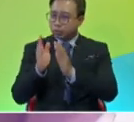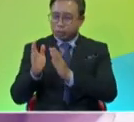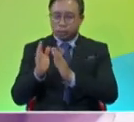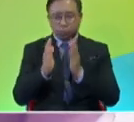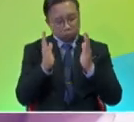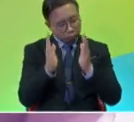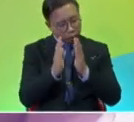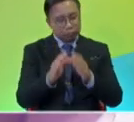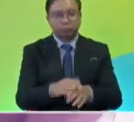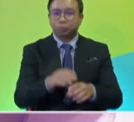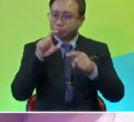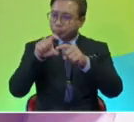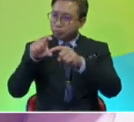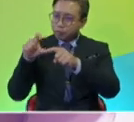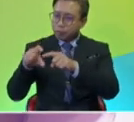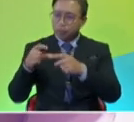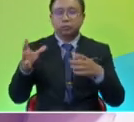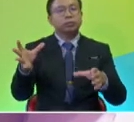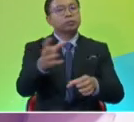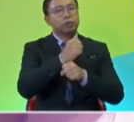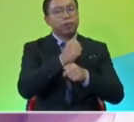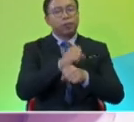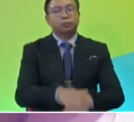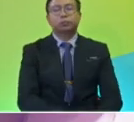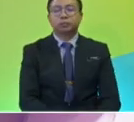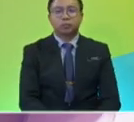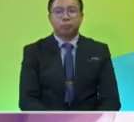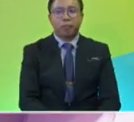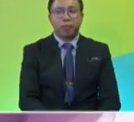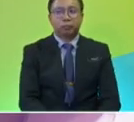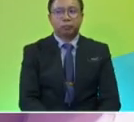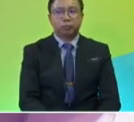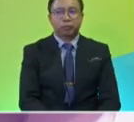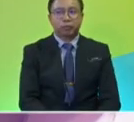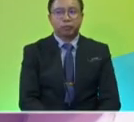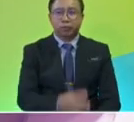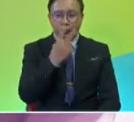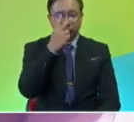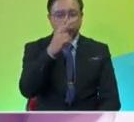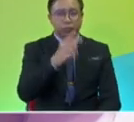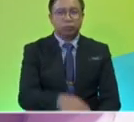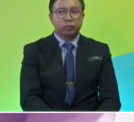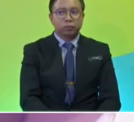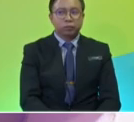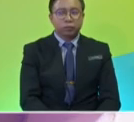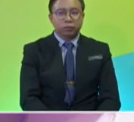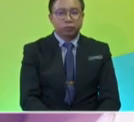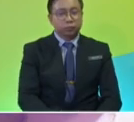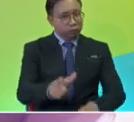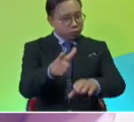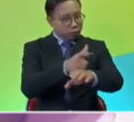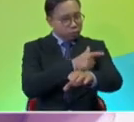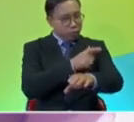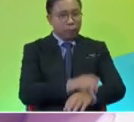siap-siap supaya kita dapat macam ni ah kita keciil sikit Ya okey panjangkan tadi kan panjang oke